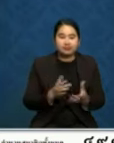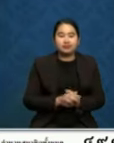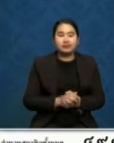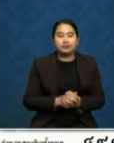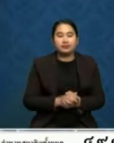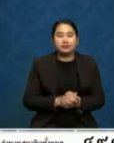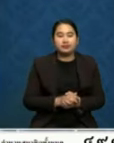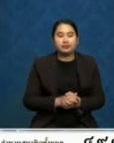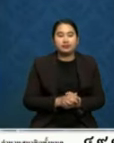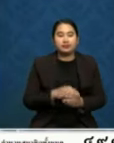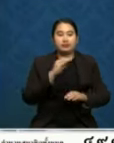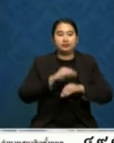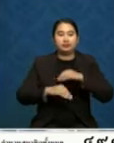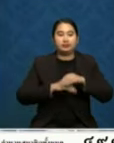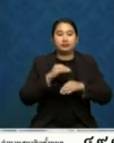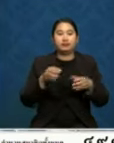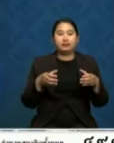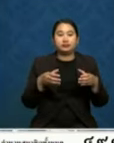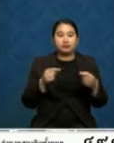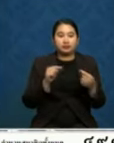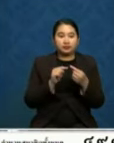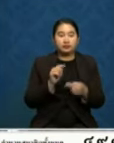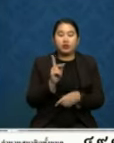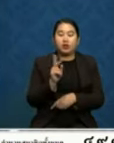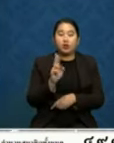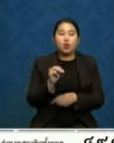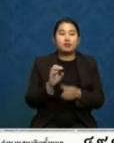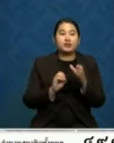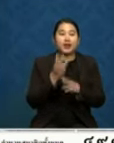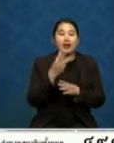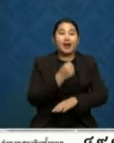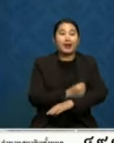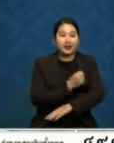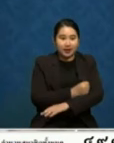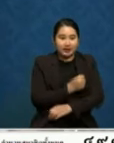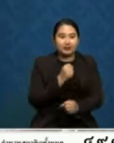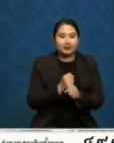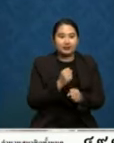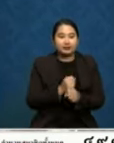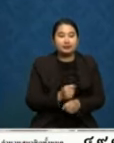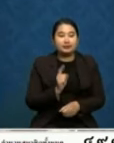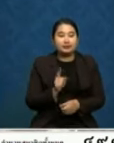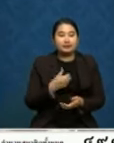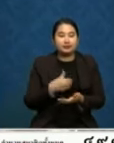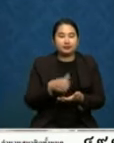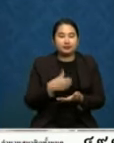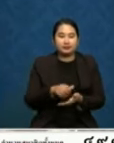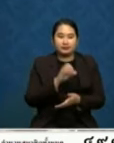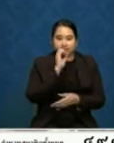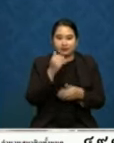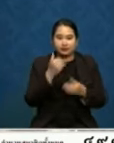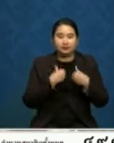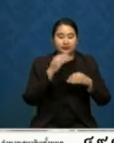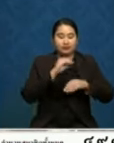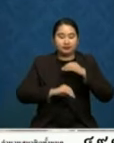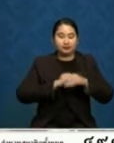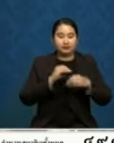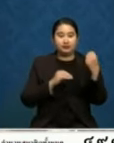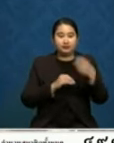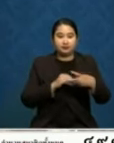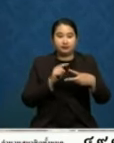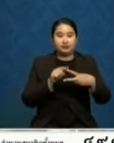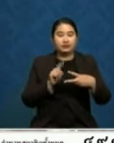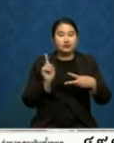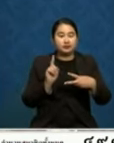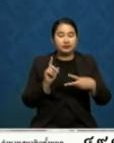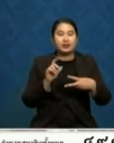อันนี้เป็นโครงการของกรมสวัสดิการและคุ้มครองแรงงานนะครับจริงๆมีอีก2โครงการด้วยนะครับ